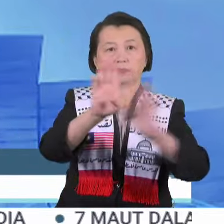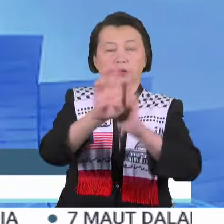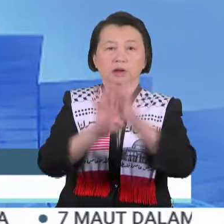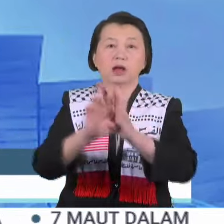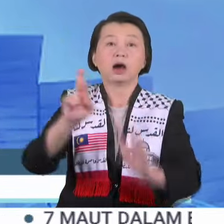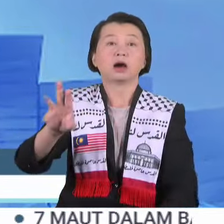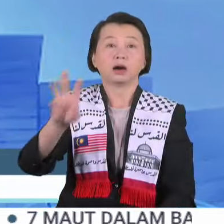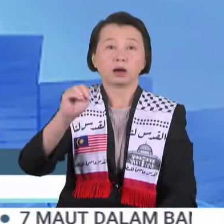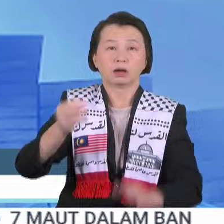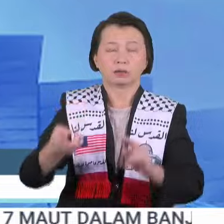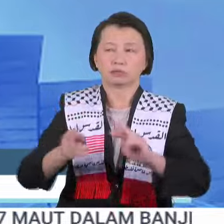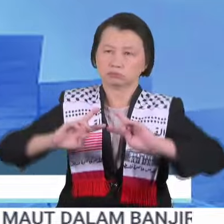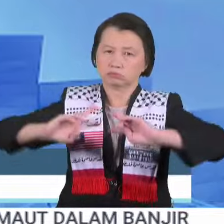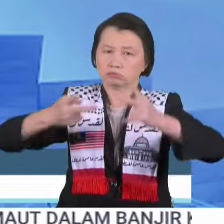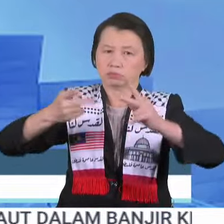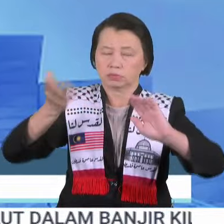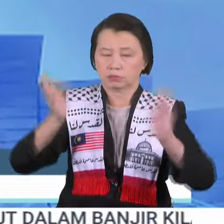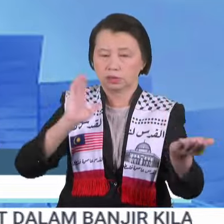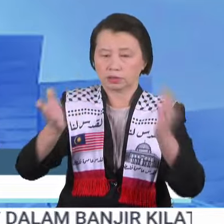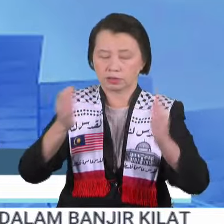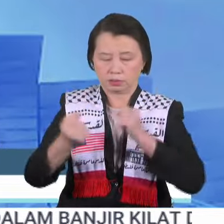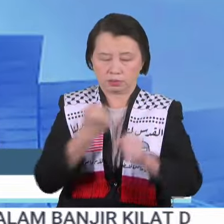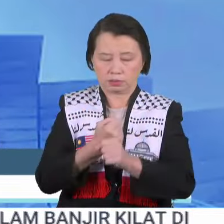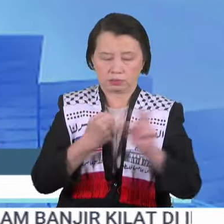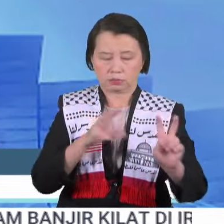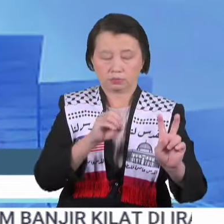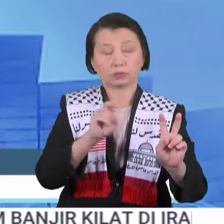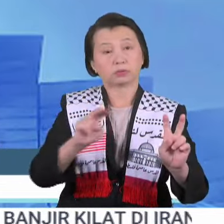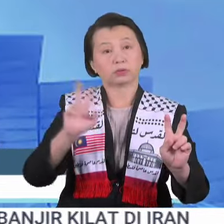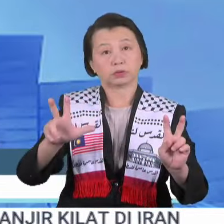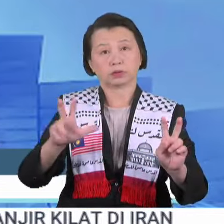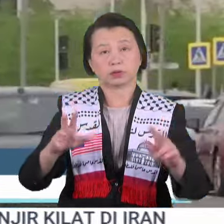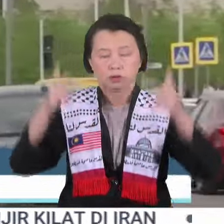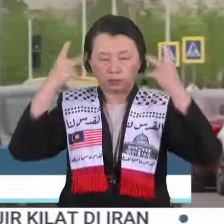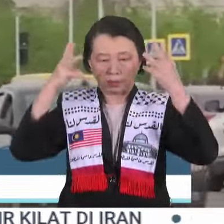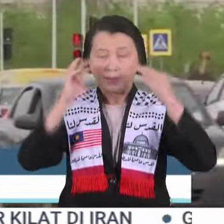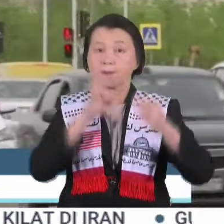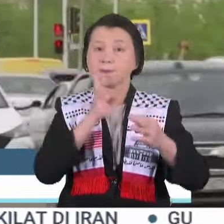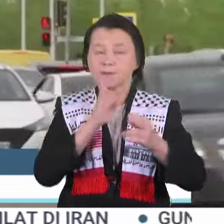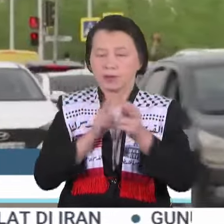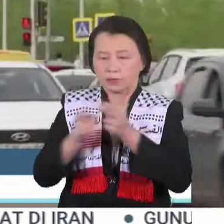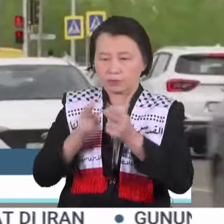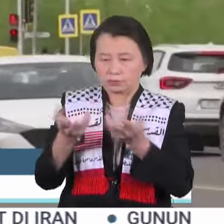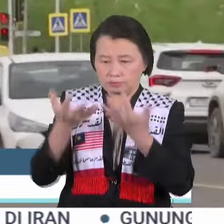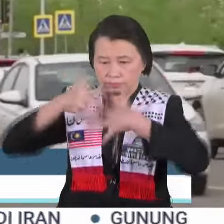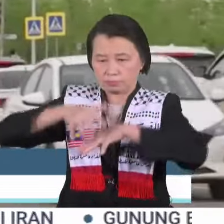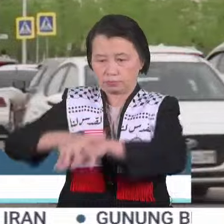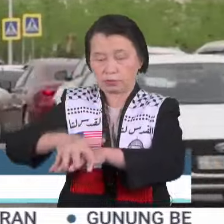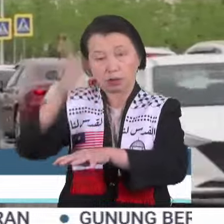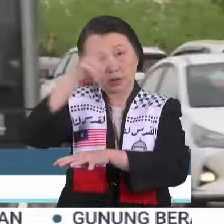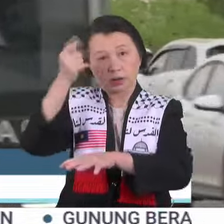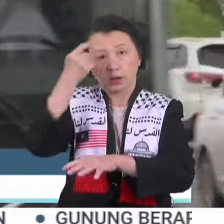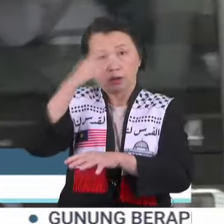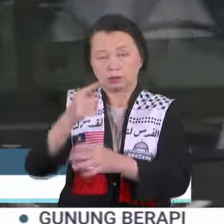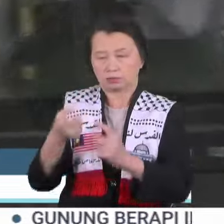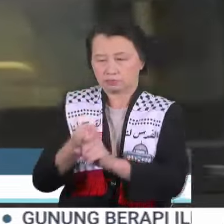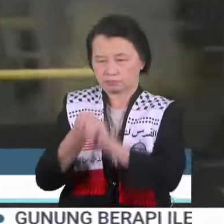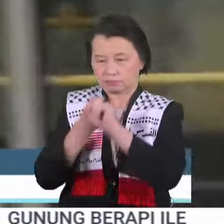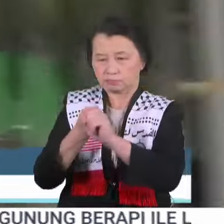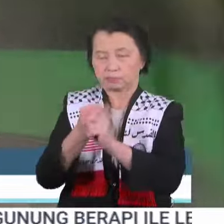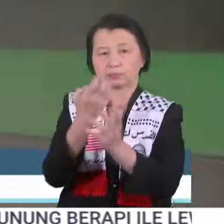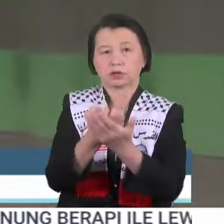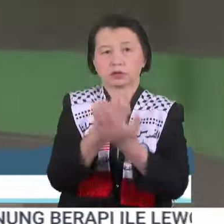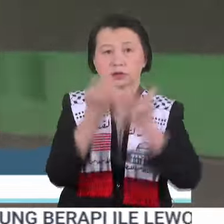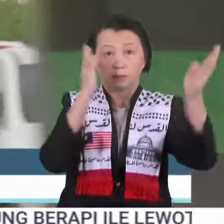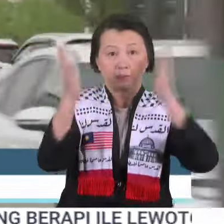bilion ringgit meningkat berbanding tahun 2023. Menurut Perdana Menteri, usaha yang digembleng kerajaan adalah bagi memperkukuh